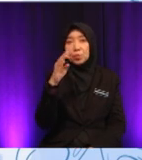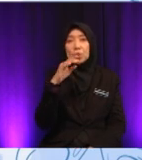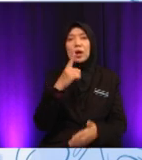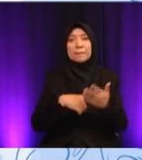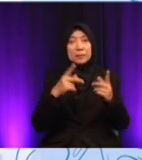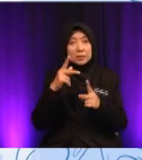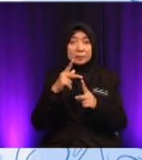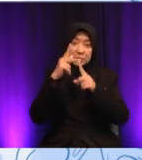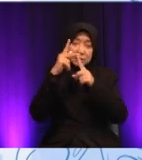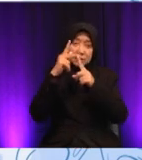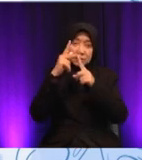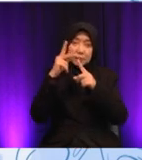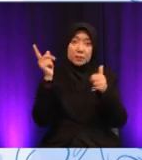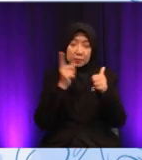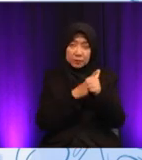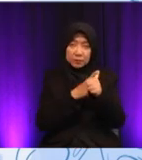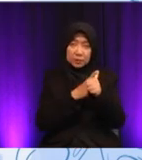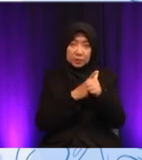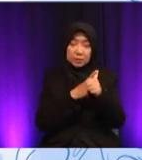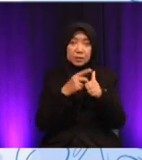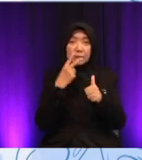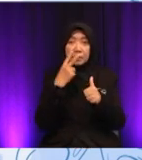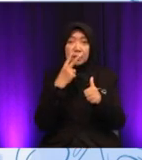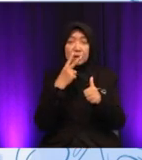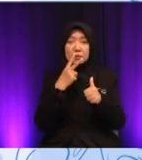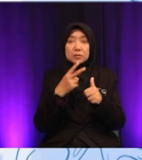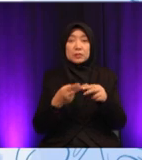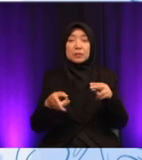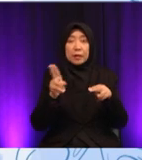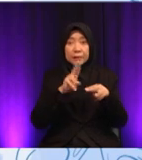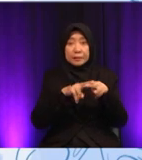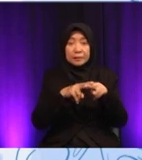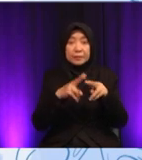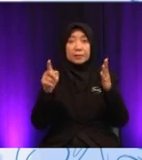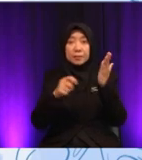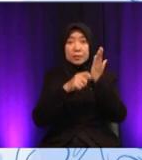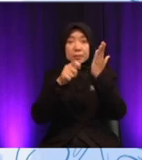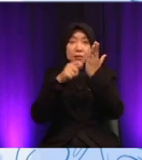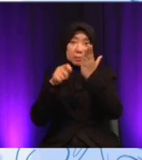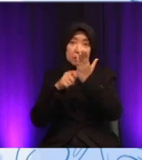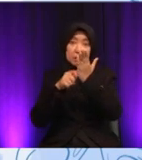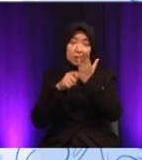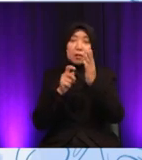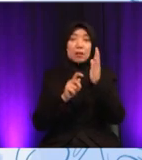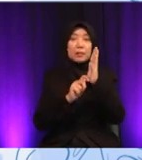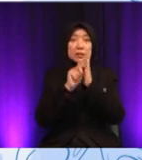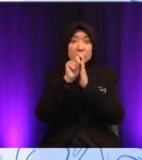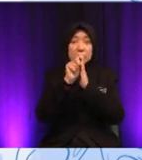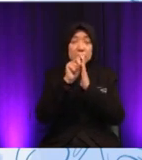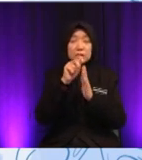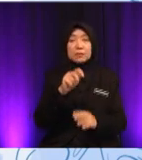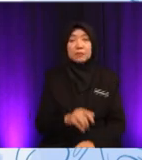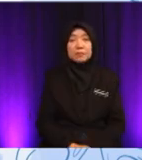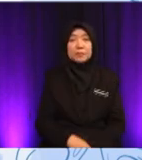spesiesnya yang pertama semakin panas semakin naik keamanan semakin tinggi frekuensi tapi